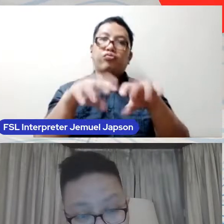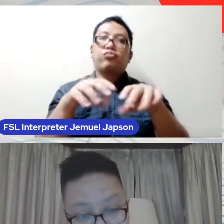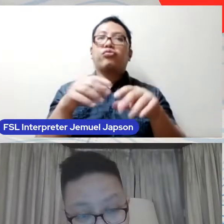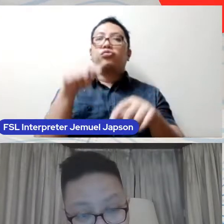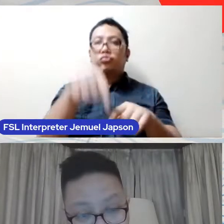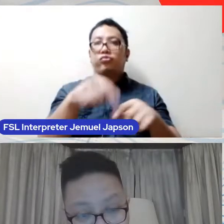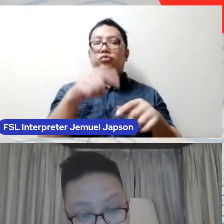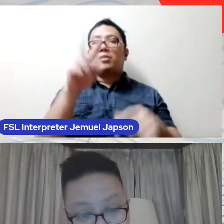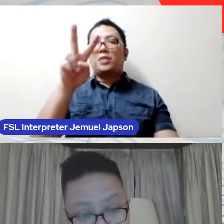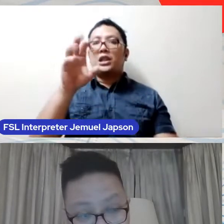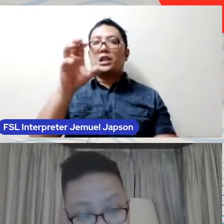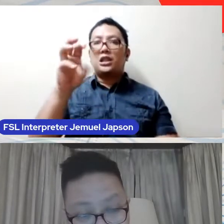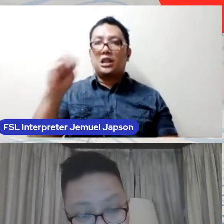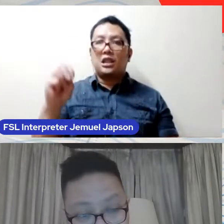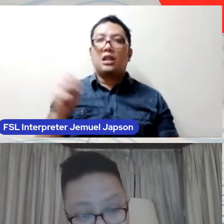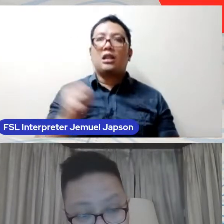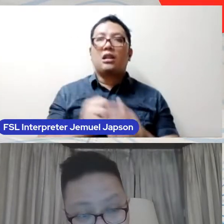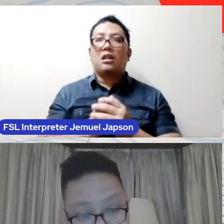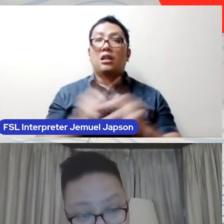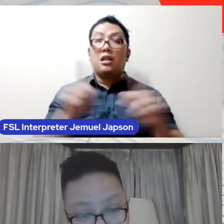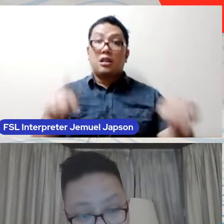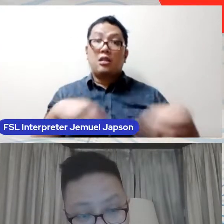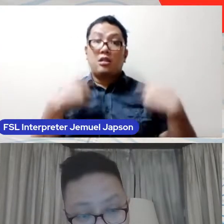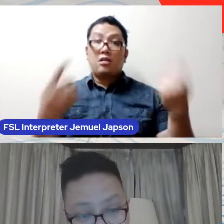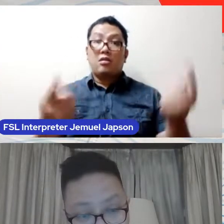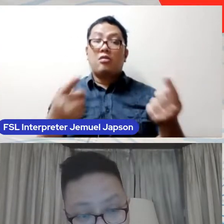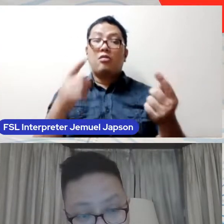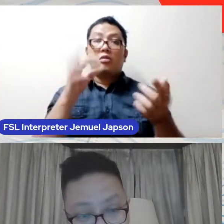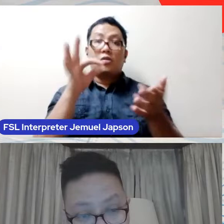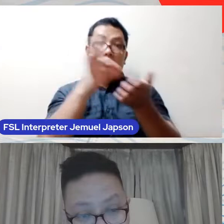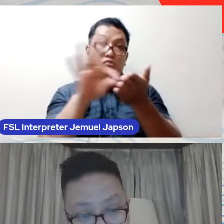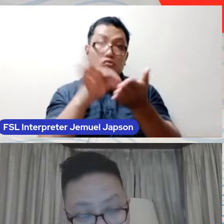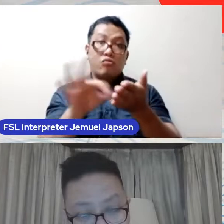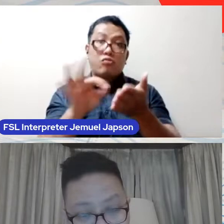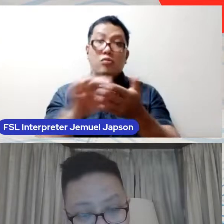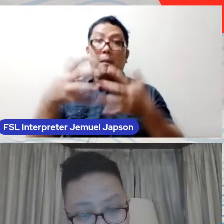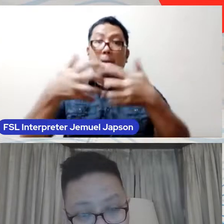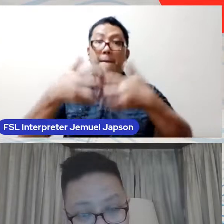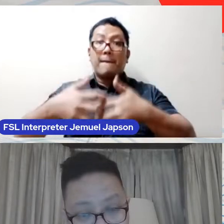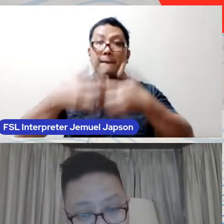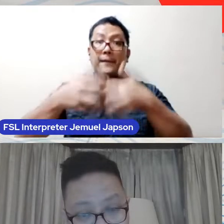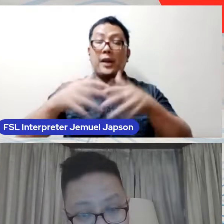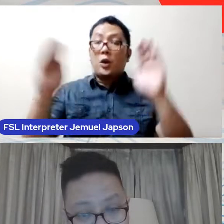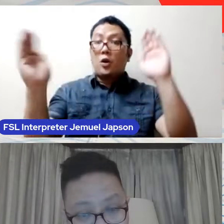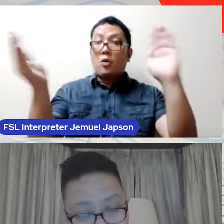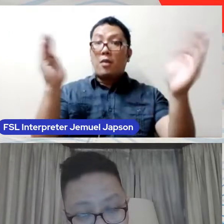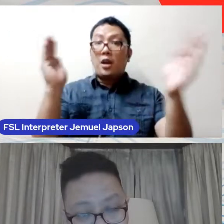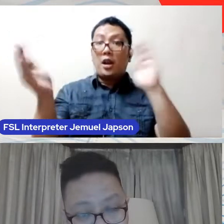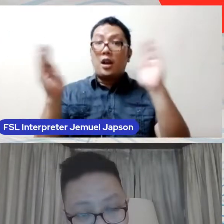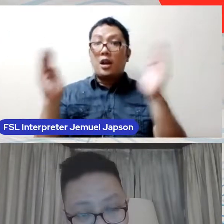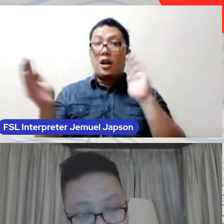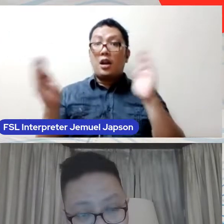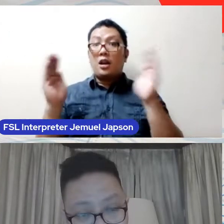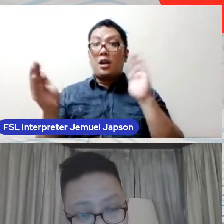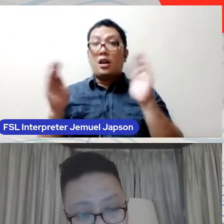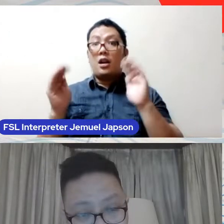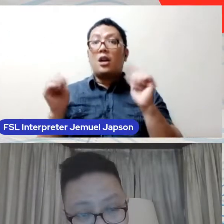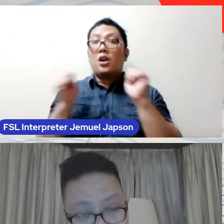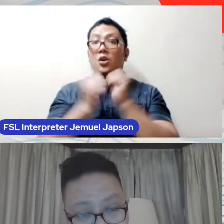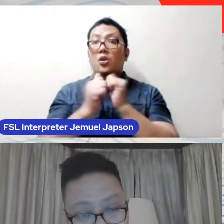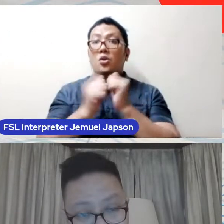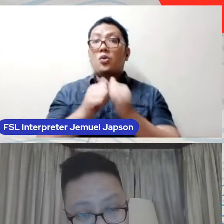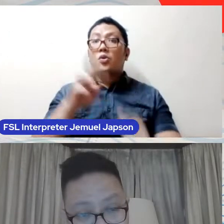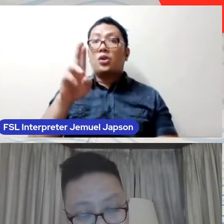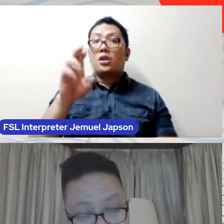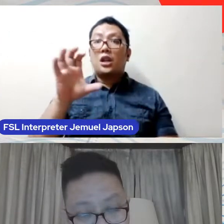VCM. So since in-audit natin ng makina, yan ang record ng makina. Ikino-compare natin ang record ng makina sa record